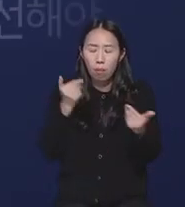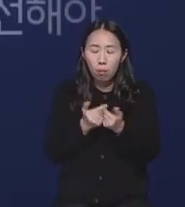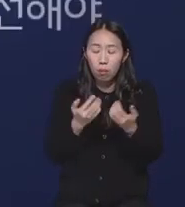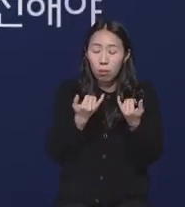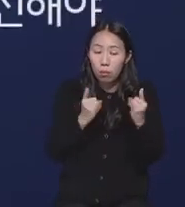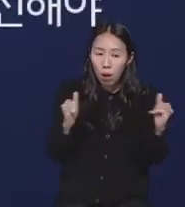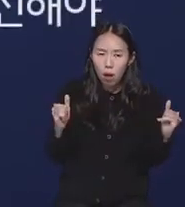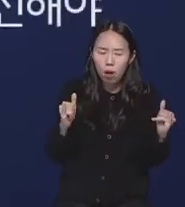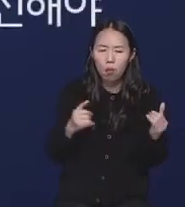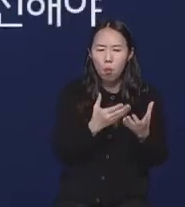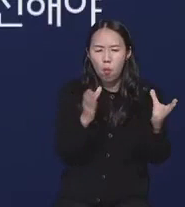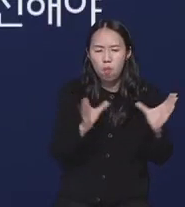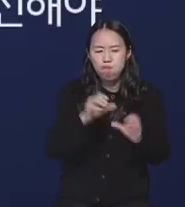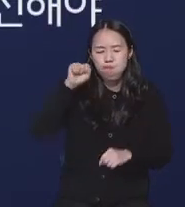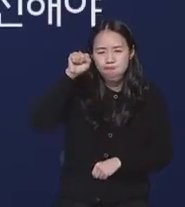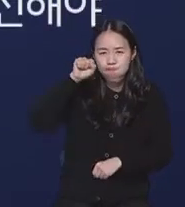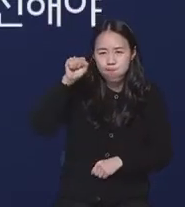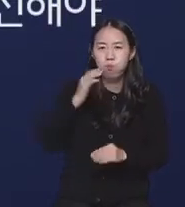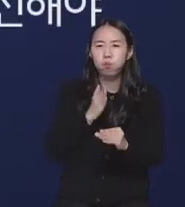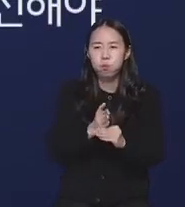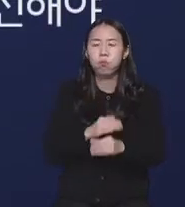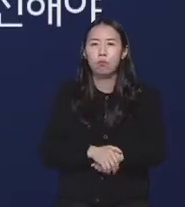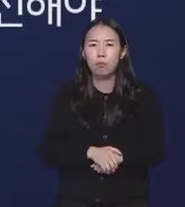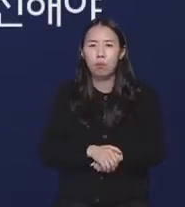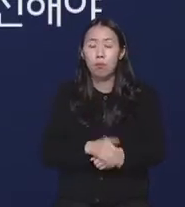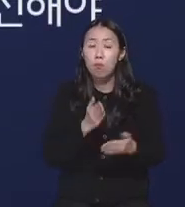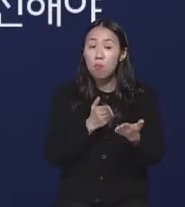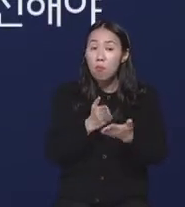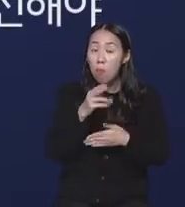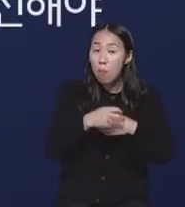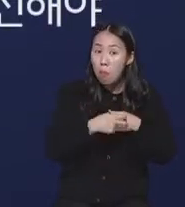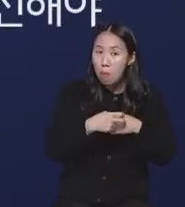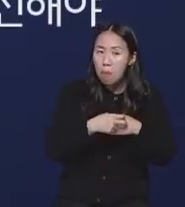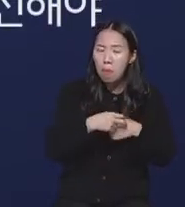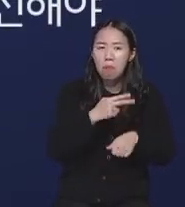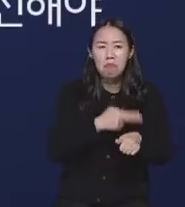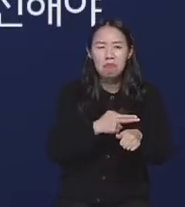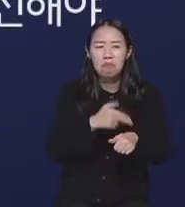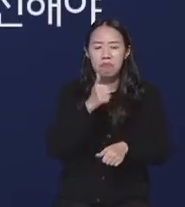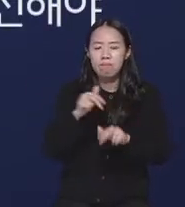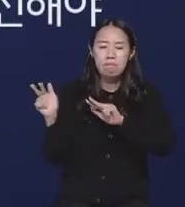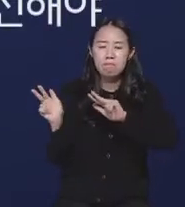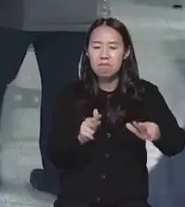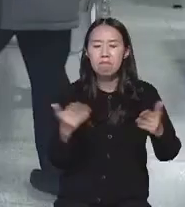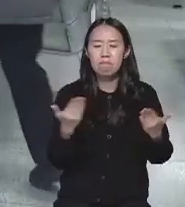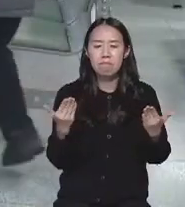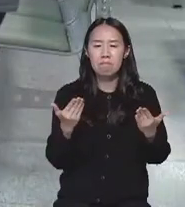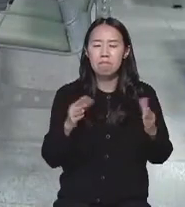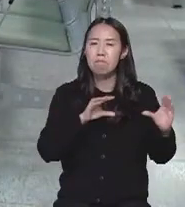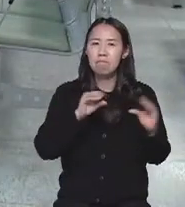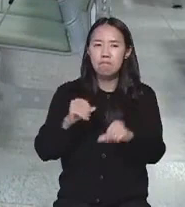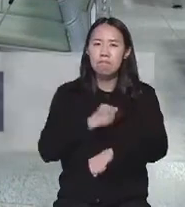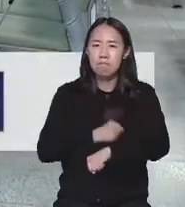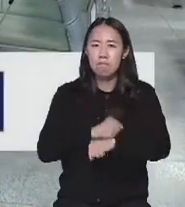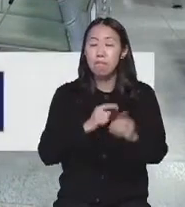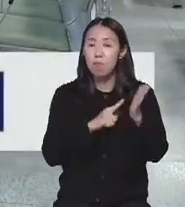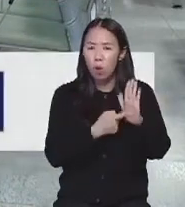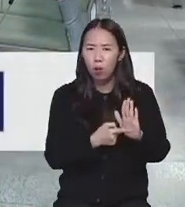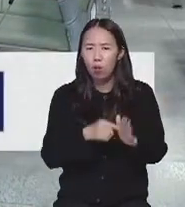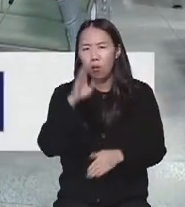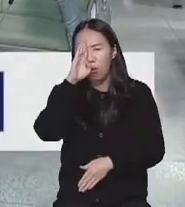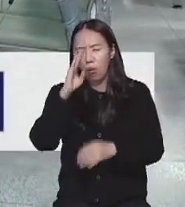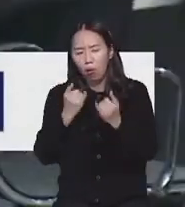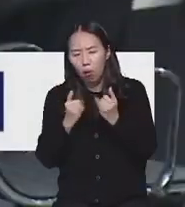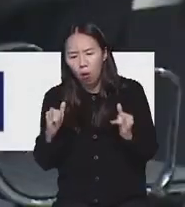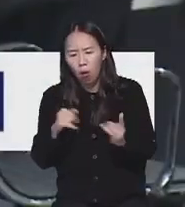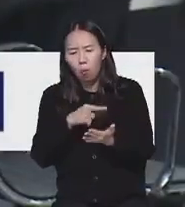전공의들이 집단 행동에 나선 겁니다. 전공의 일부는 당장 업무를 중단하겠다는 입장입니다. 환자들은 피해를 보게